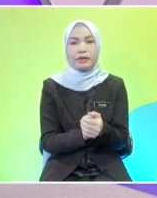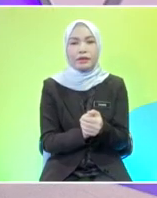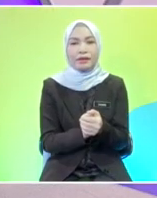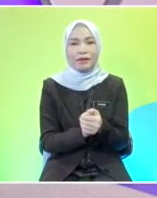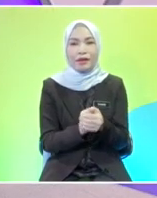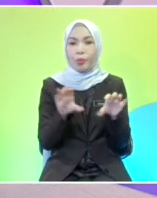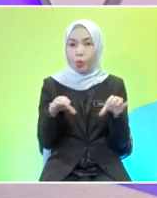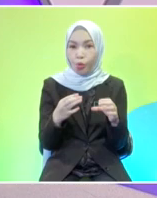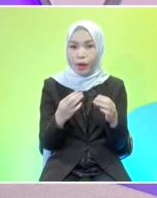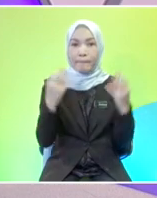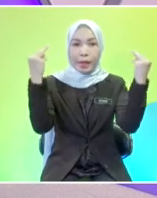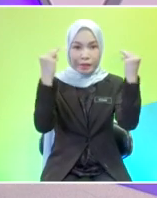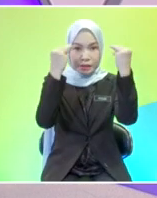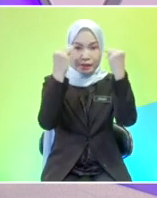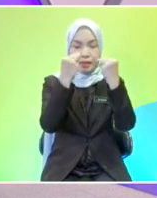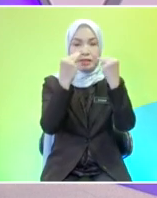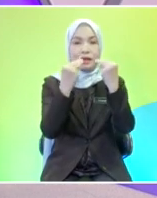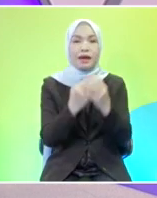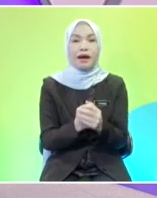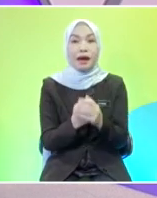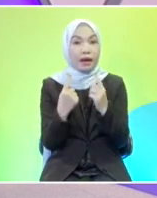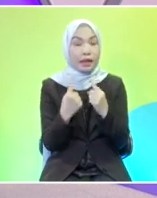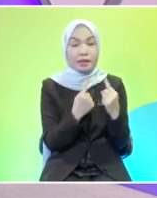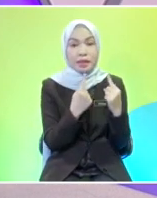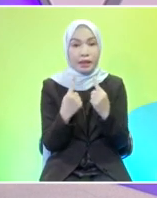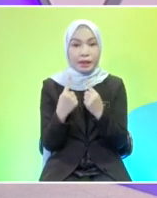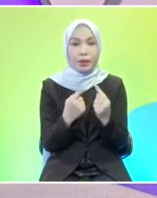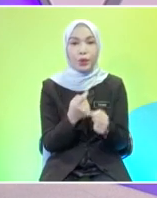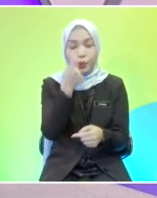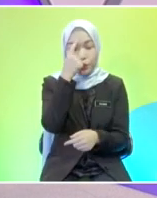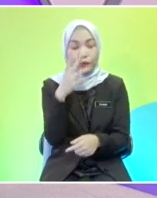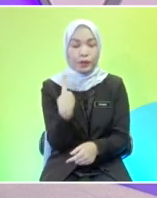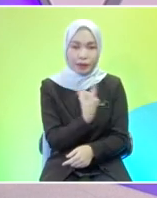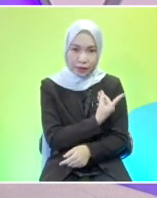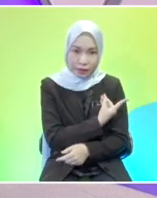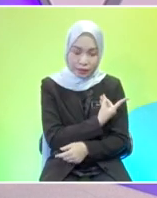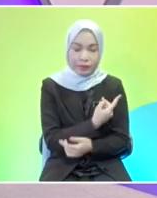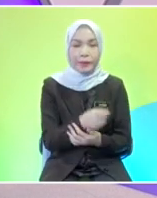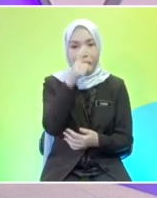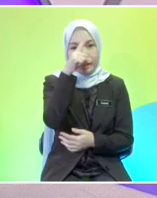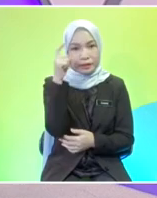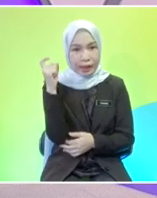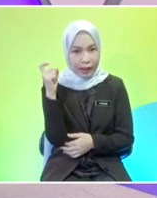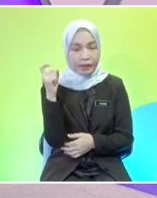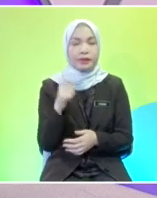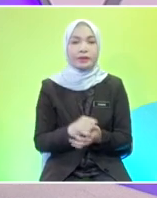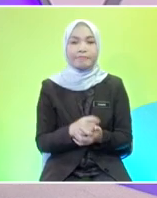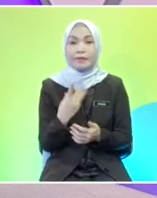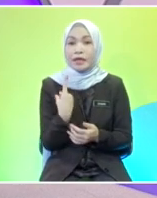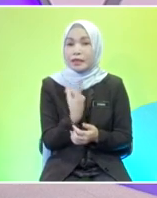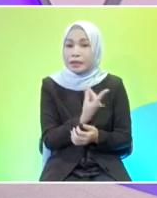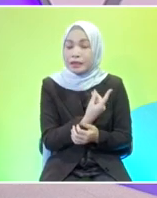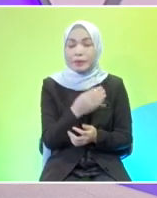memadai velg kita berikan ucapan selamat dan eee supaya kita tak terlalu membagi